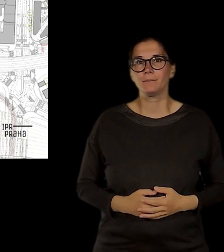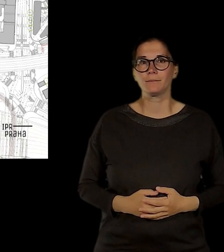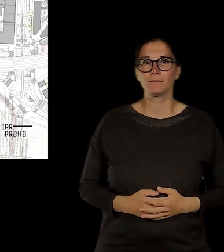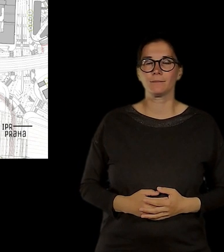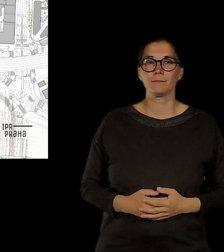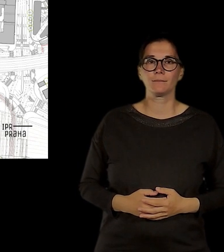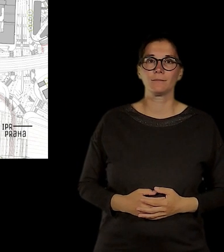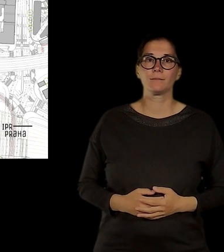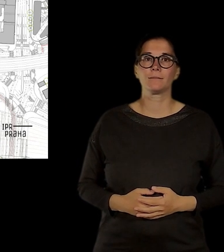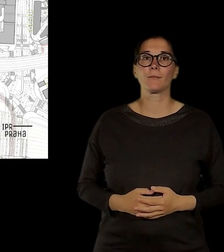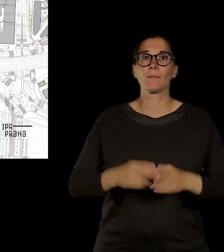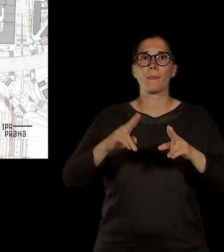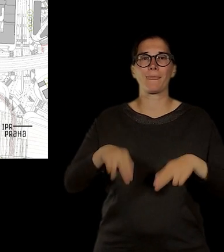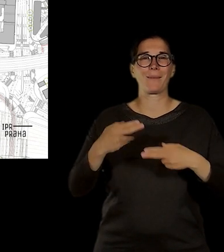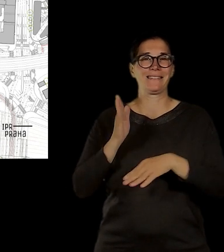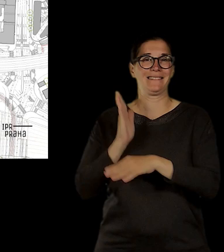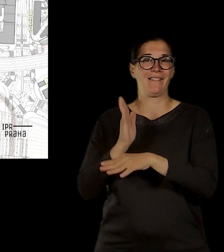Když se přesuneme na sever, tak